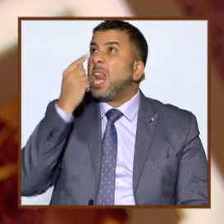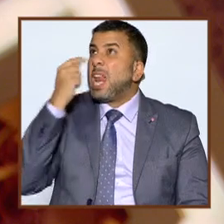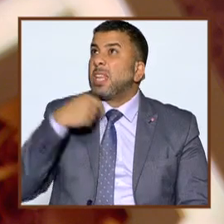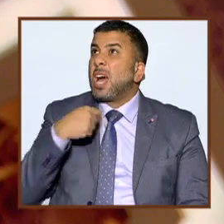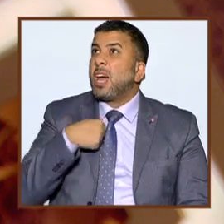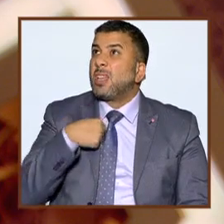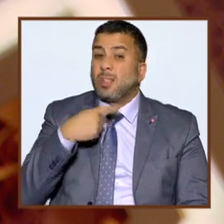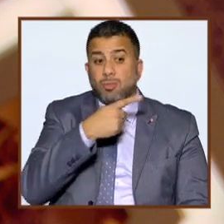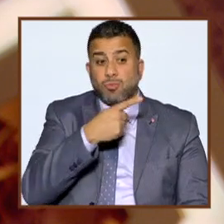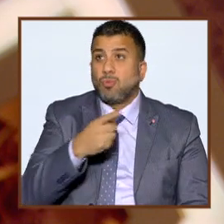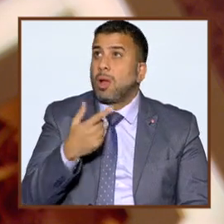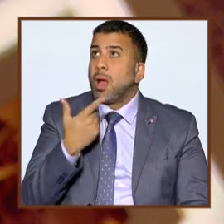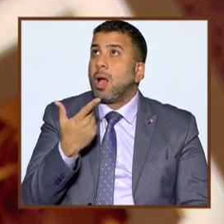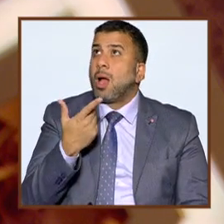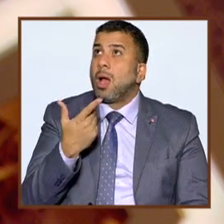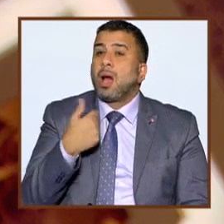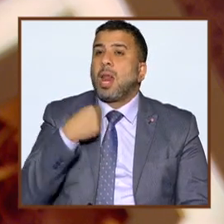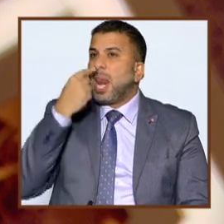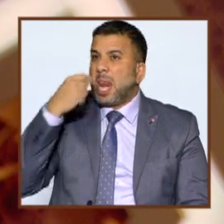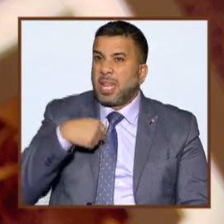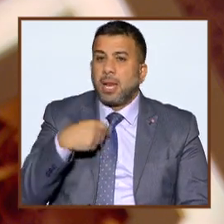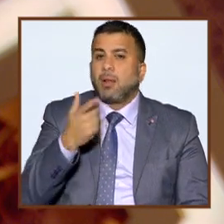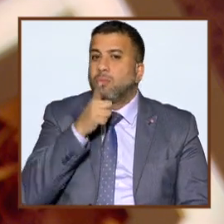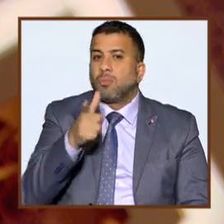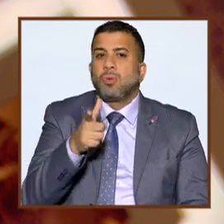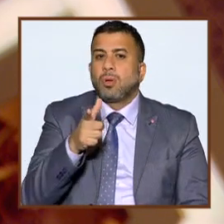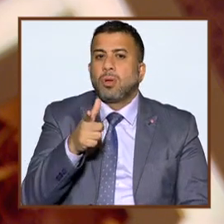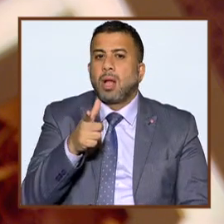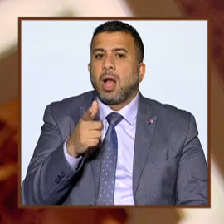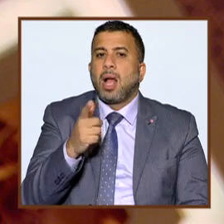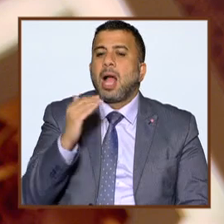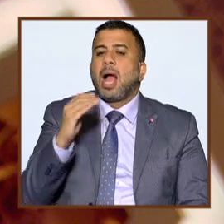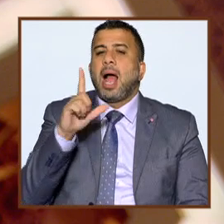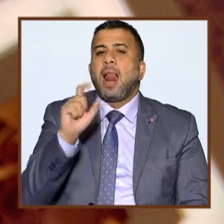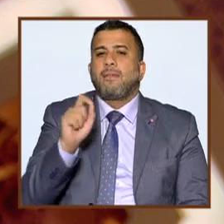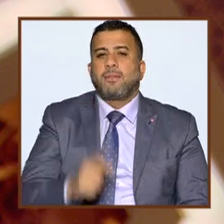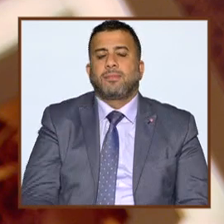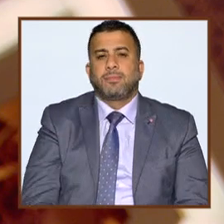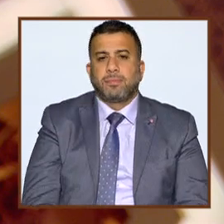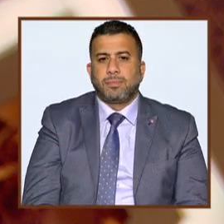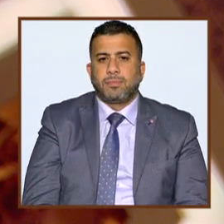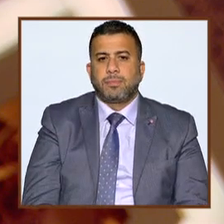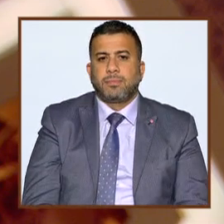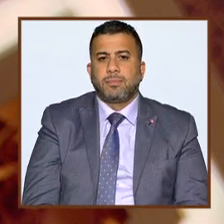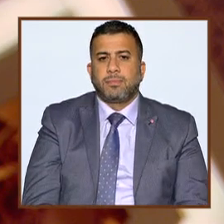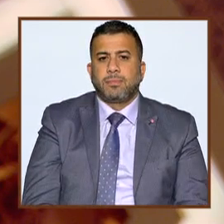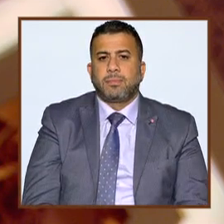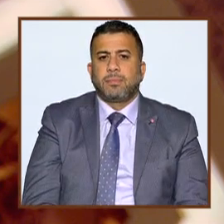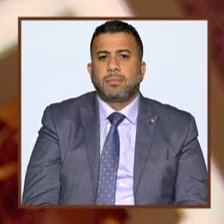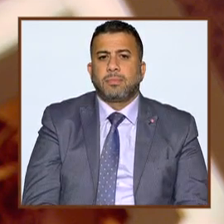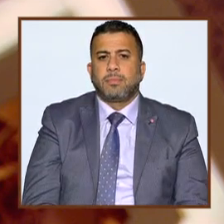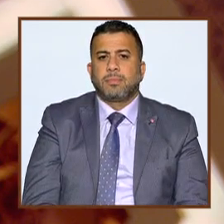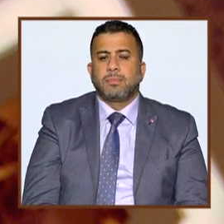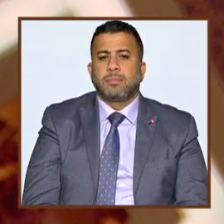أعطي أخوي كذا، يقصد الحلف. من أي نوع هو؟ والله طيب خلاص اللي وصاني